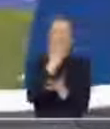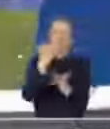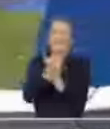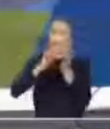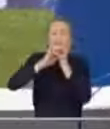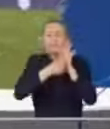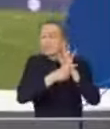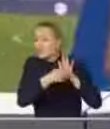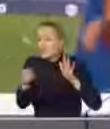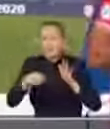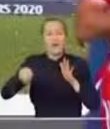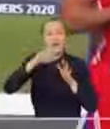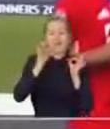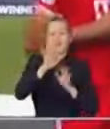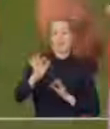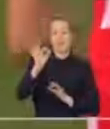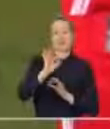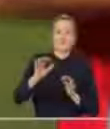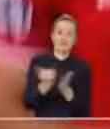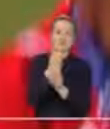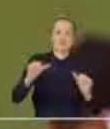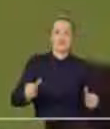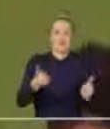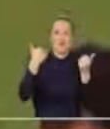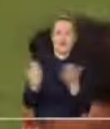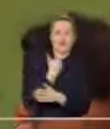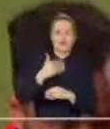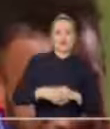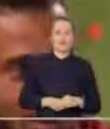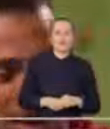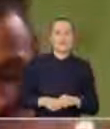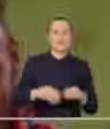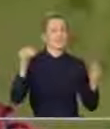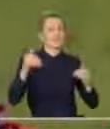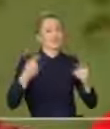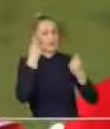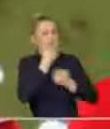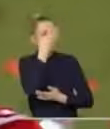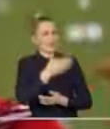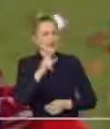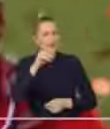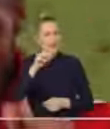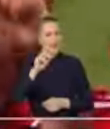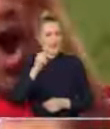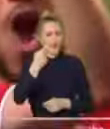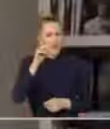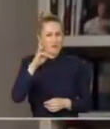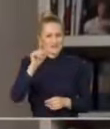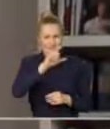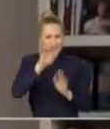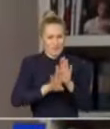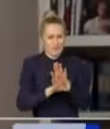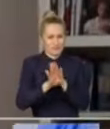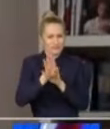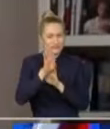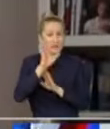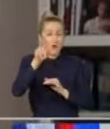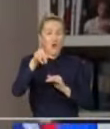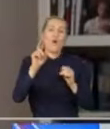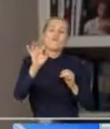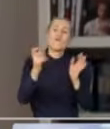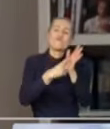mógł, teraz ma szansę na kolejne trofeum. Można się zastanawiać, czy Robert Lewandowski cały czas się poprawia, bo ustawił sobie poprzeczkę tak